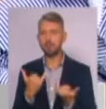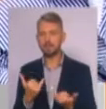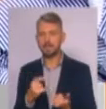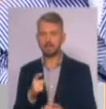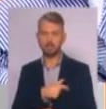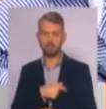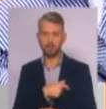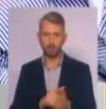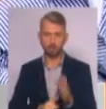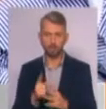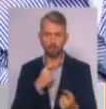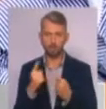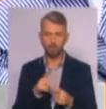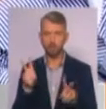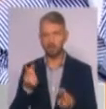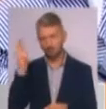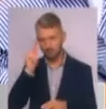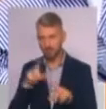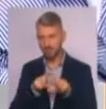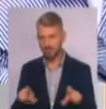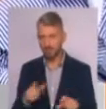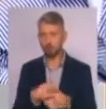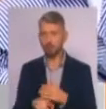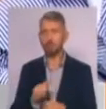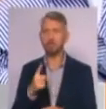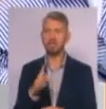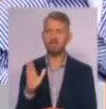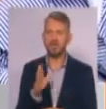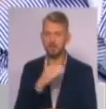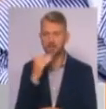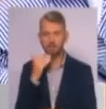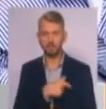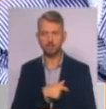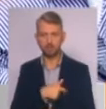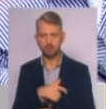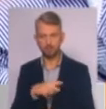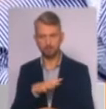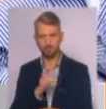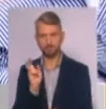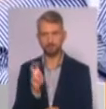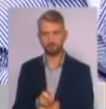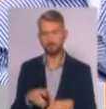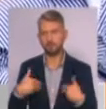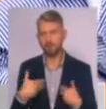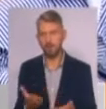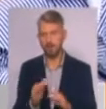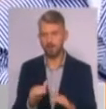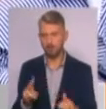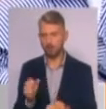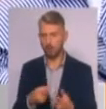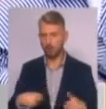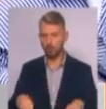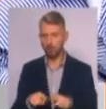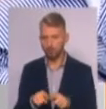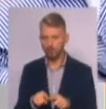починаємо розмову взагалі з теми навчальних закладів, тому що дійсно 1 вересня багато депутатів вітали малюків на окрузі